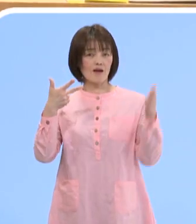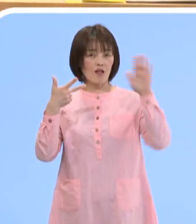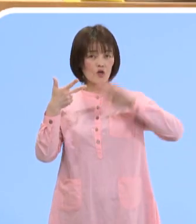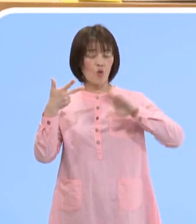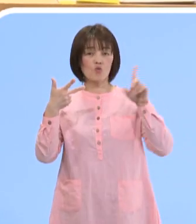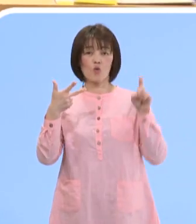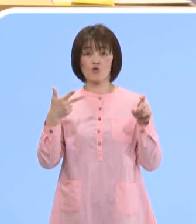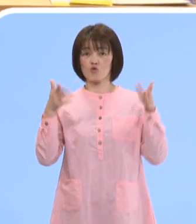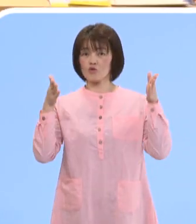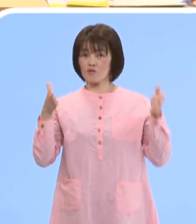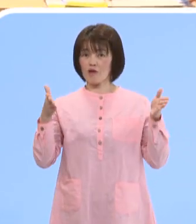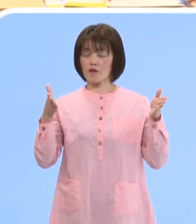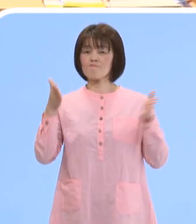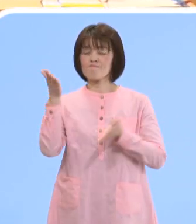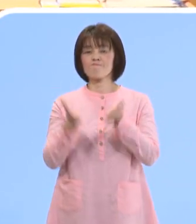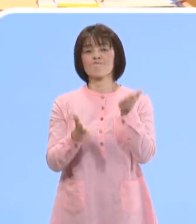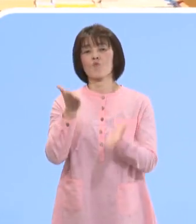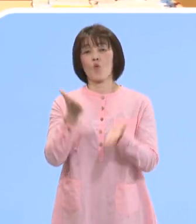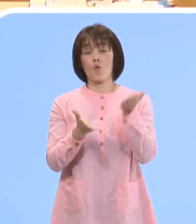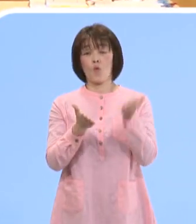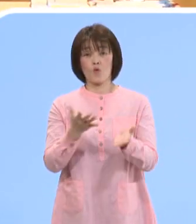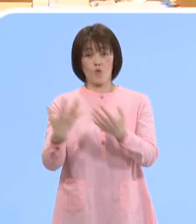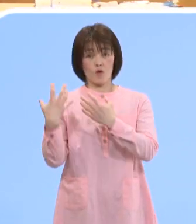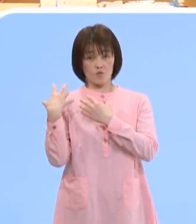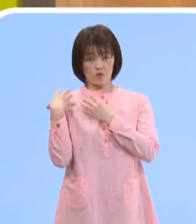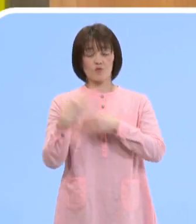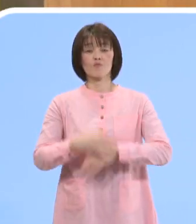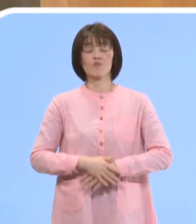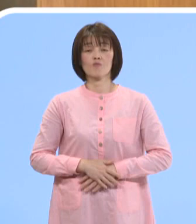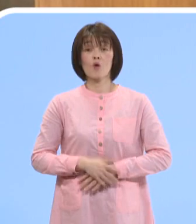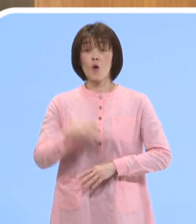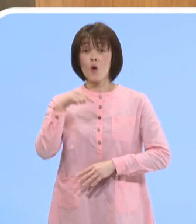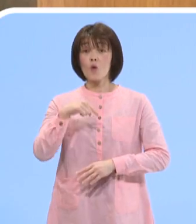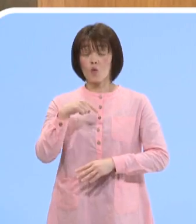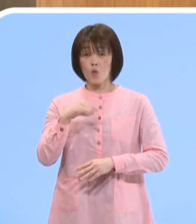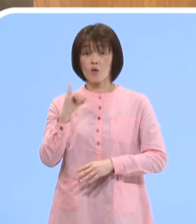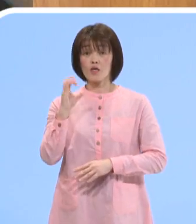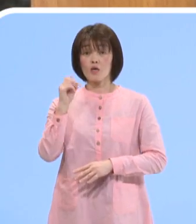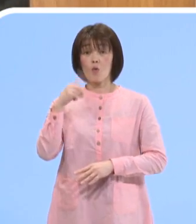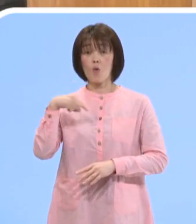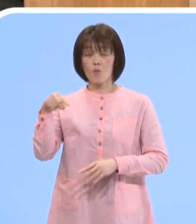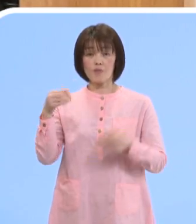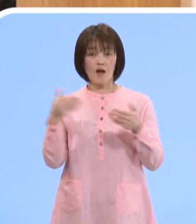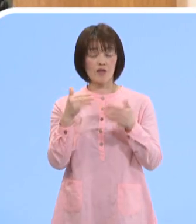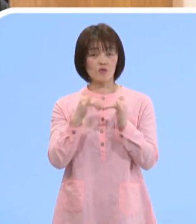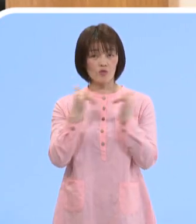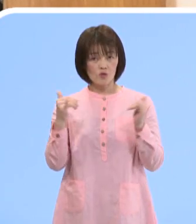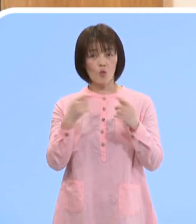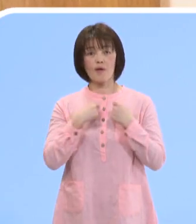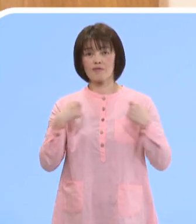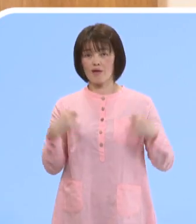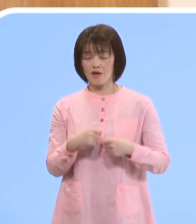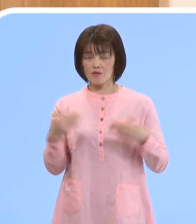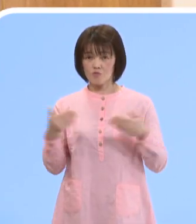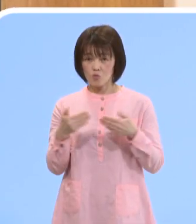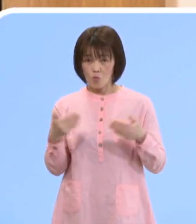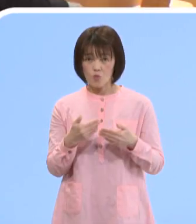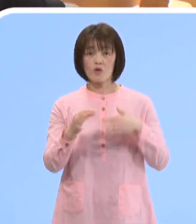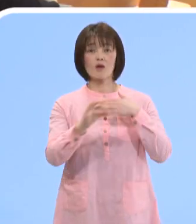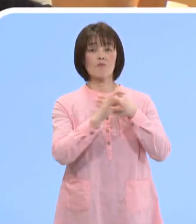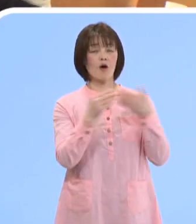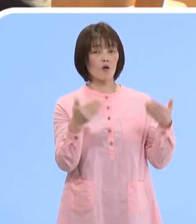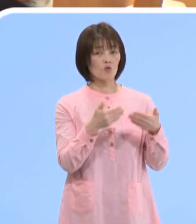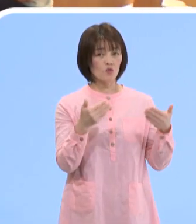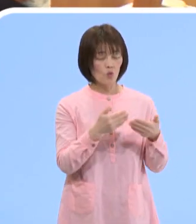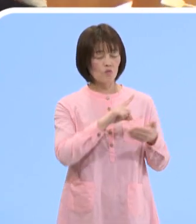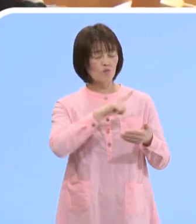で開園しております。 結構長いです。 イオンさんで働かれる方は正社員の方もいらっしゃれば、パートの方もいらっしゃるので、